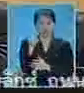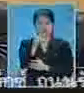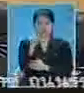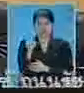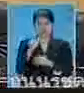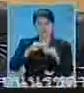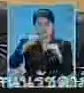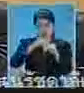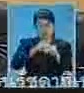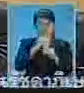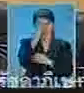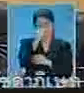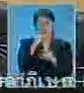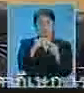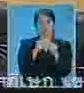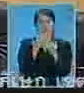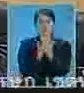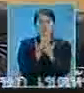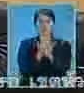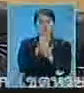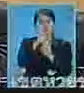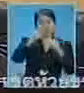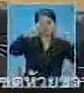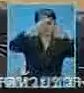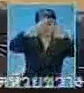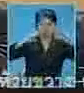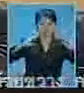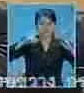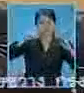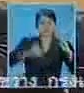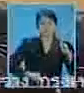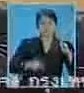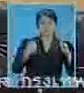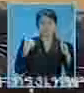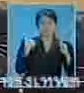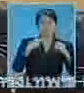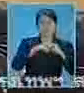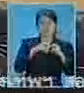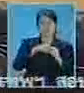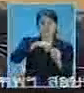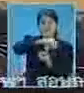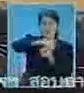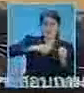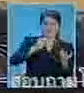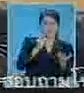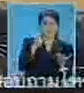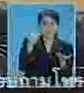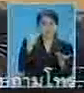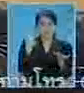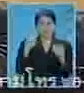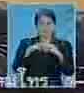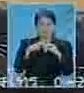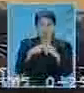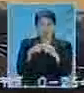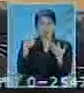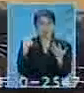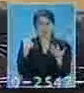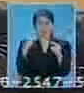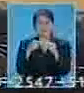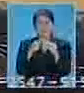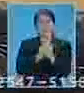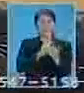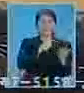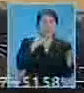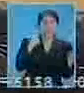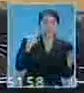15% เพราะอะไรครับเพราะค่าเงินเขาอ่อนเพราะเศรษฐกิจเขาขาดเสถียรภาพดุลการค้าเขาติดลบดุลบัญชีเดินส